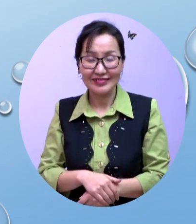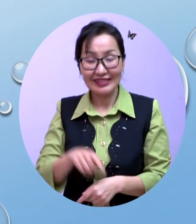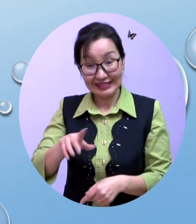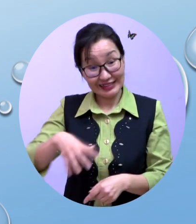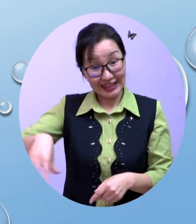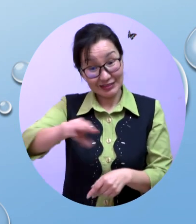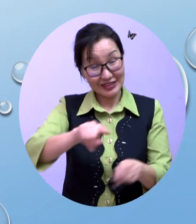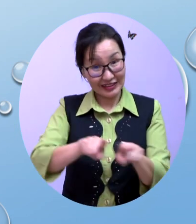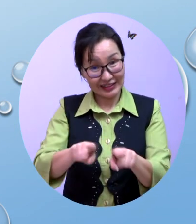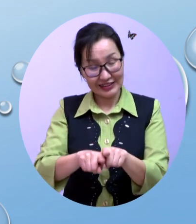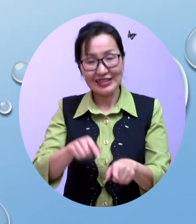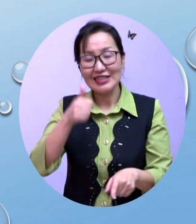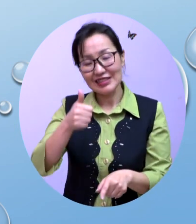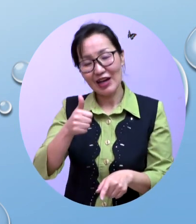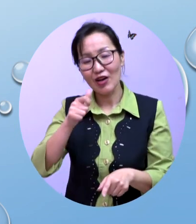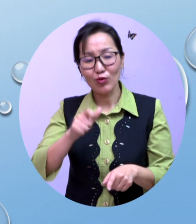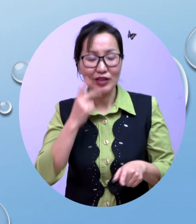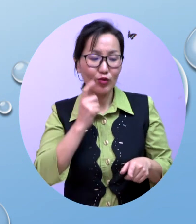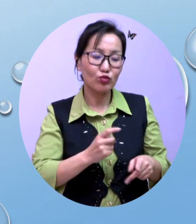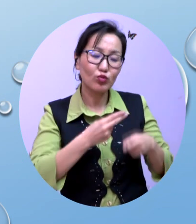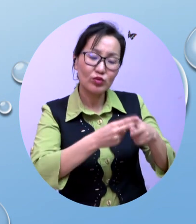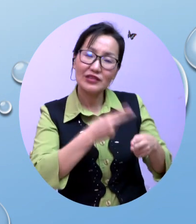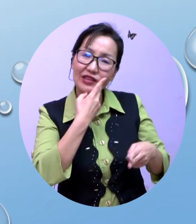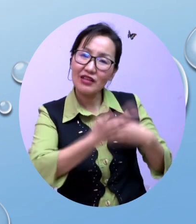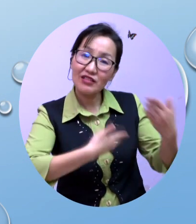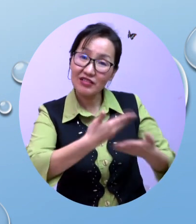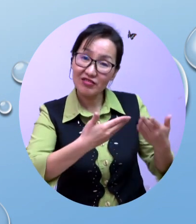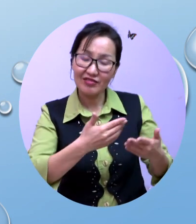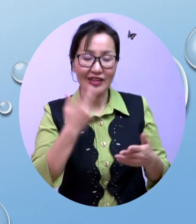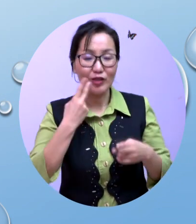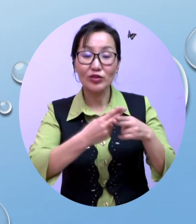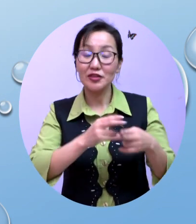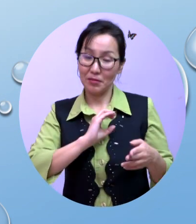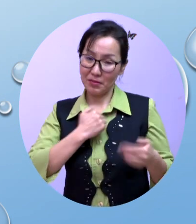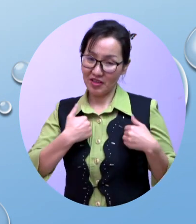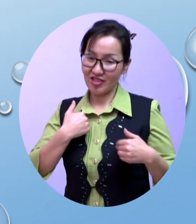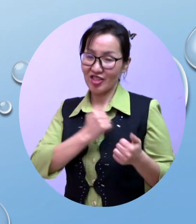Та нар ч бас сайн үйл хийж бусдад дандаа тусалдаг гэдэгт багш нь итгэлтэй байна.